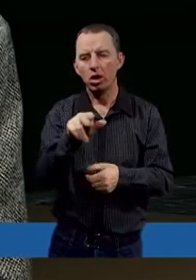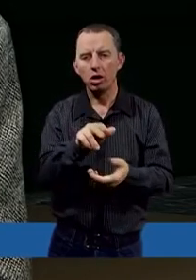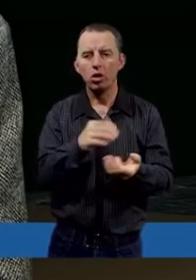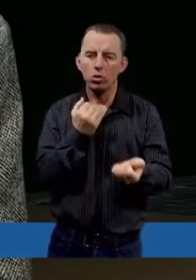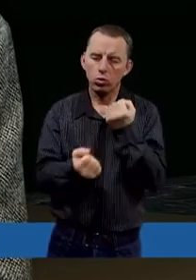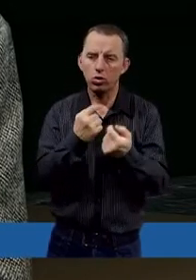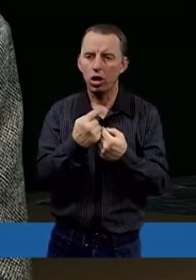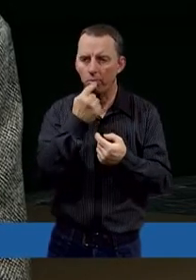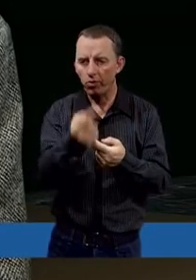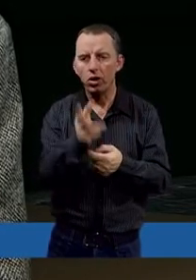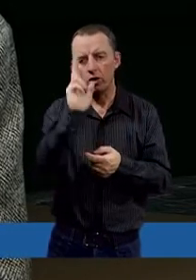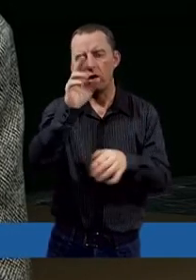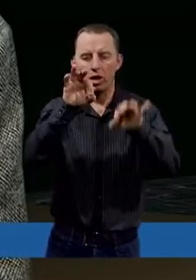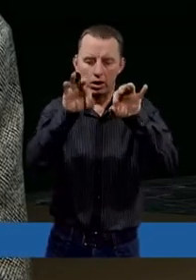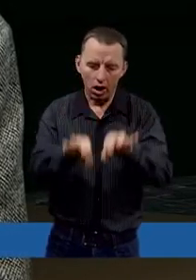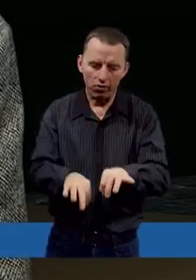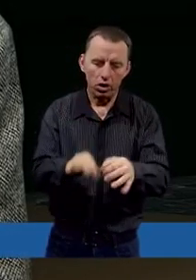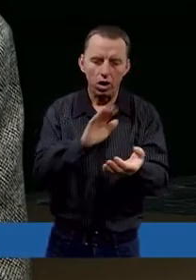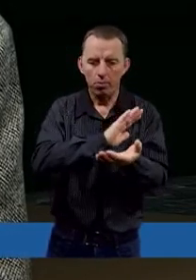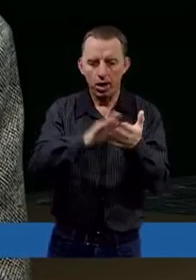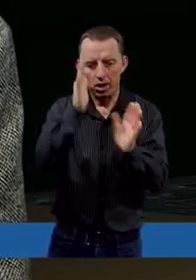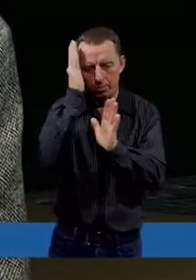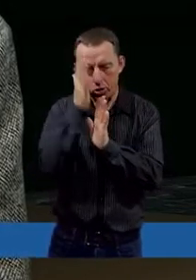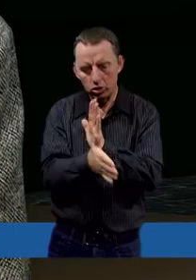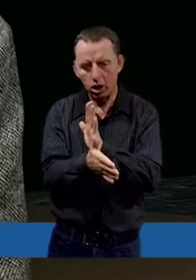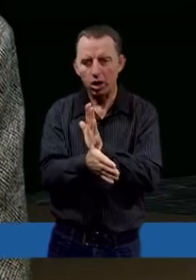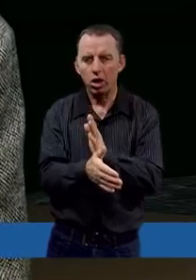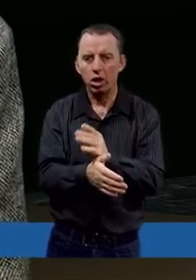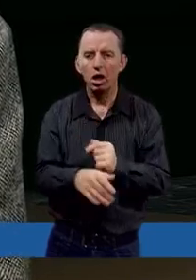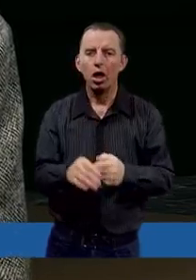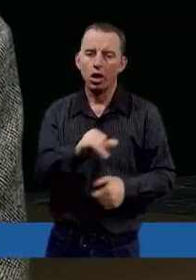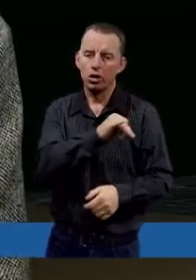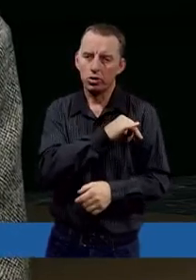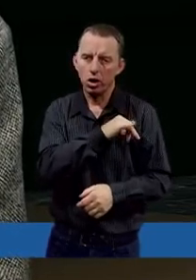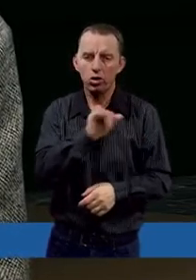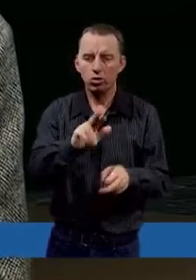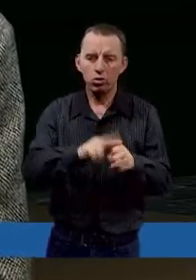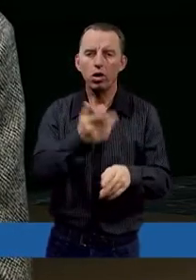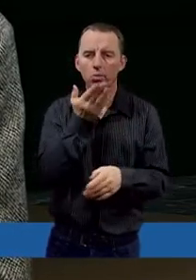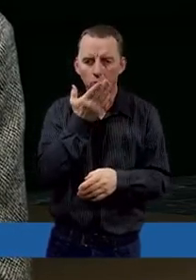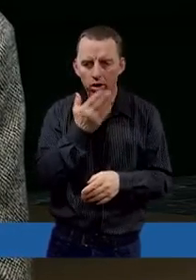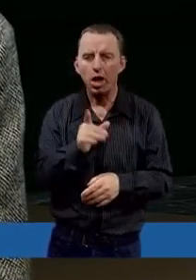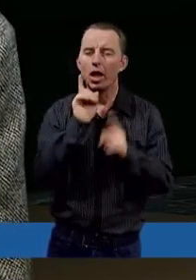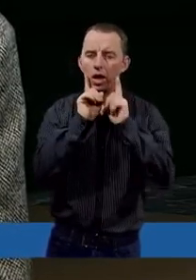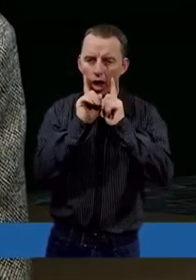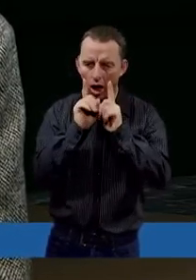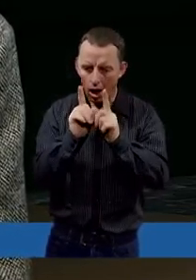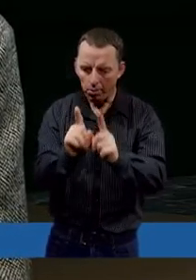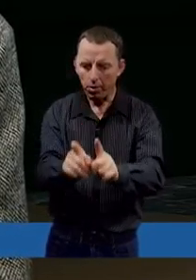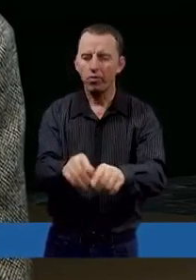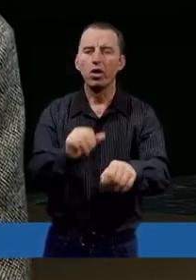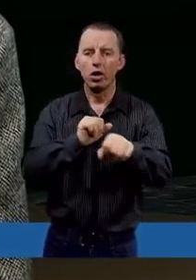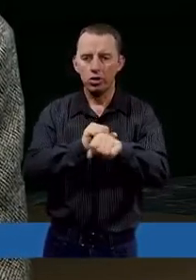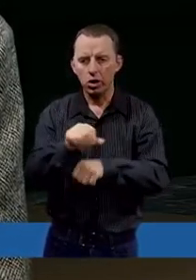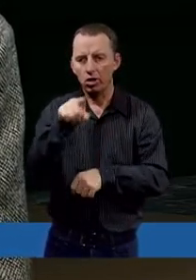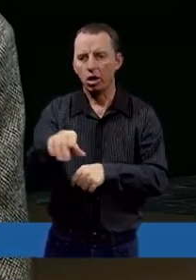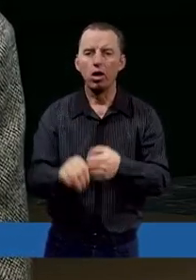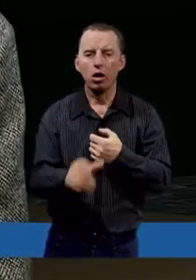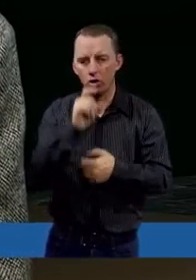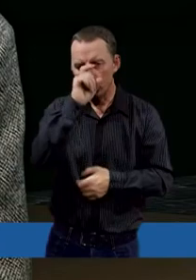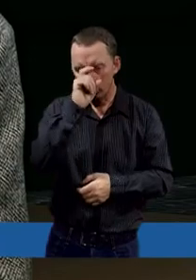odpowiedzieć, że ktoś zawinił bezpośrednio, ale grzech jako takim, o którym mówiliśmy, on naprawdę jest tutaj na naszym świecie i to